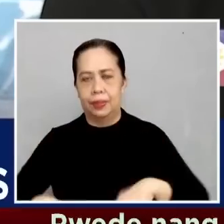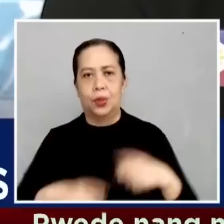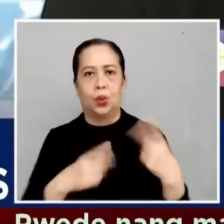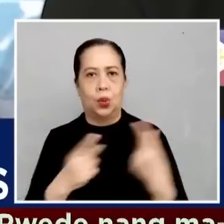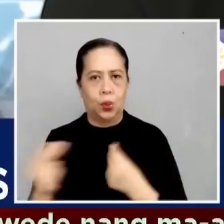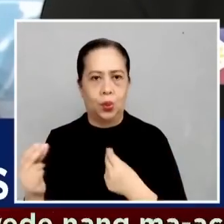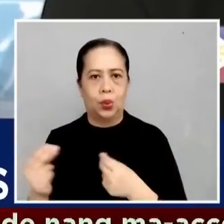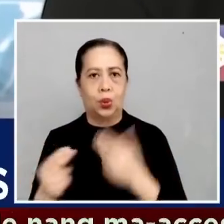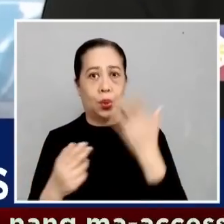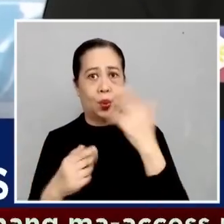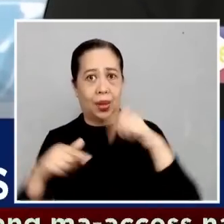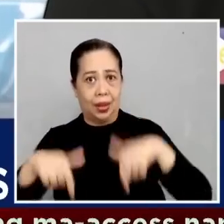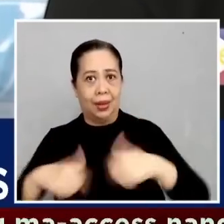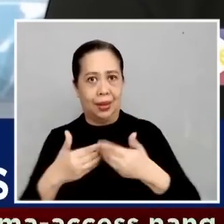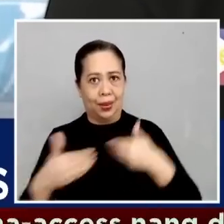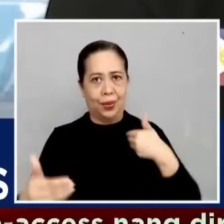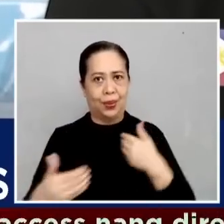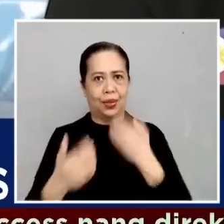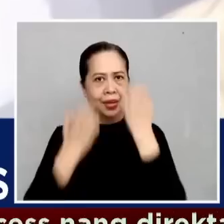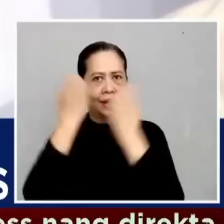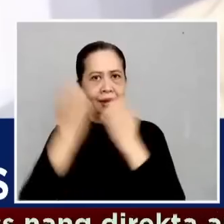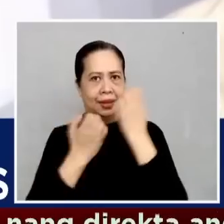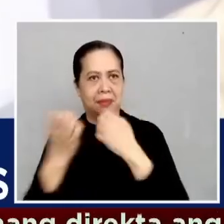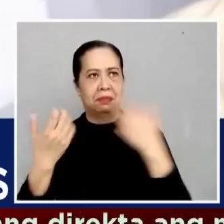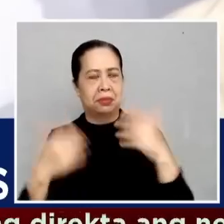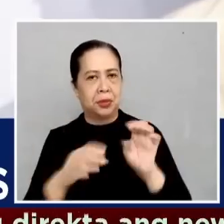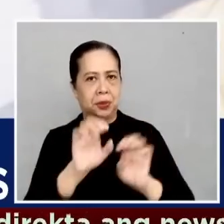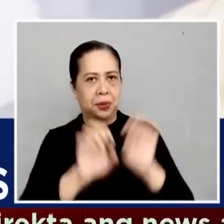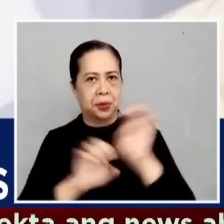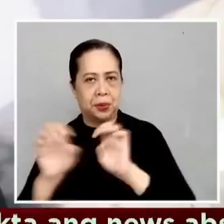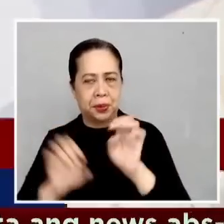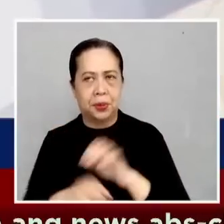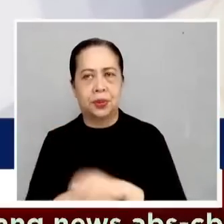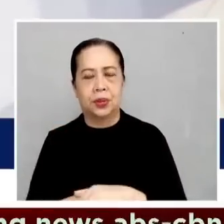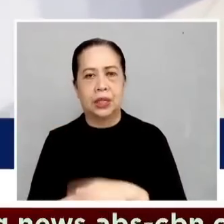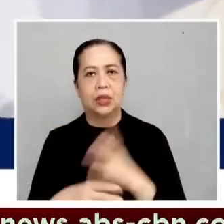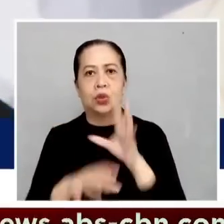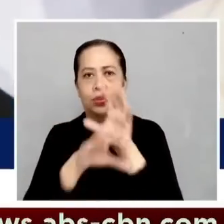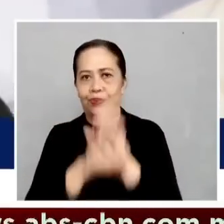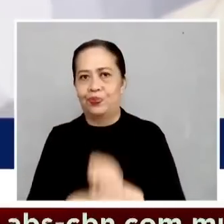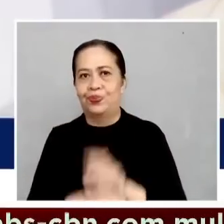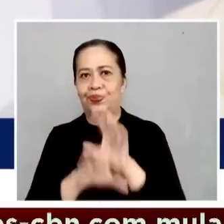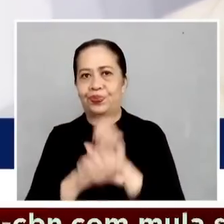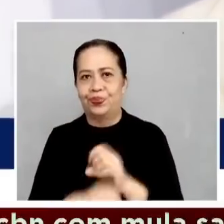namin kasi na-evaluate namin to na maayos. Para rin po nasasanay kami sa